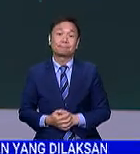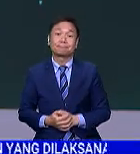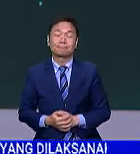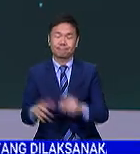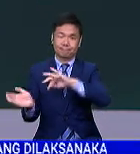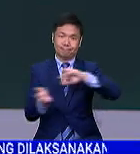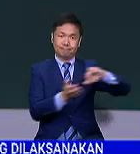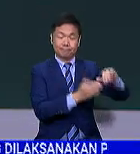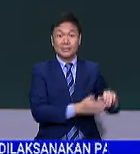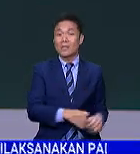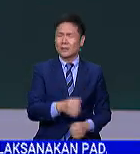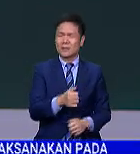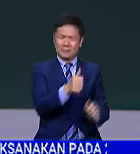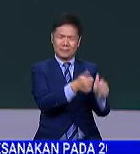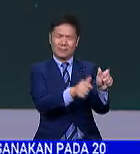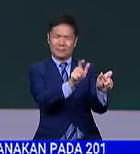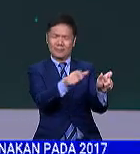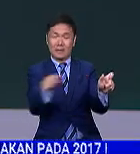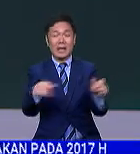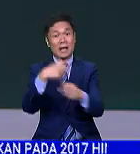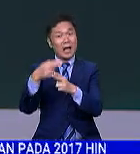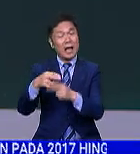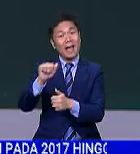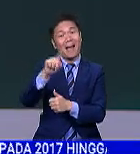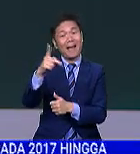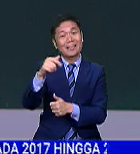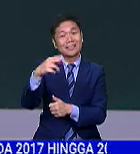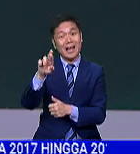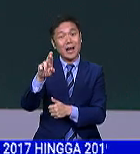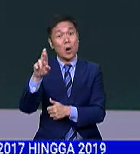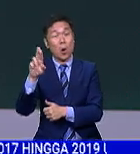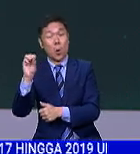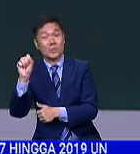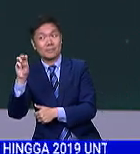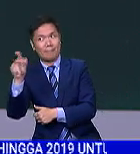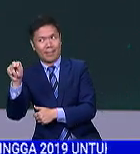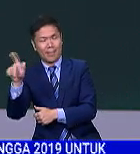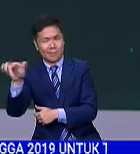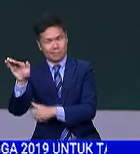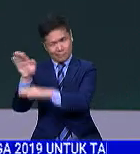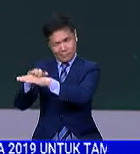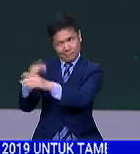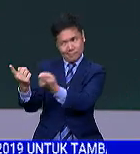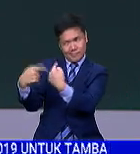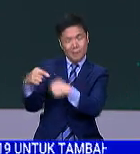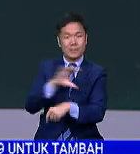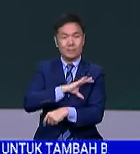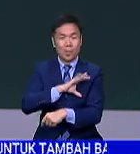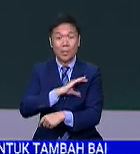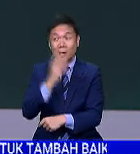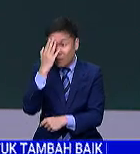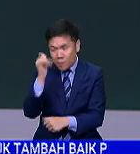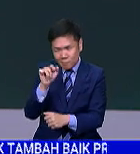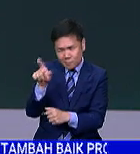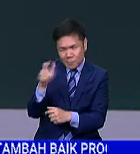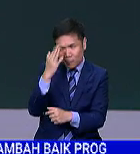beberapa individu termasuk selebriti Datuk Ahmad Azhar Osman akan dipanggil pihak berkuasa Melaka bagi membantu siasatan